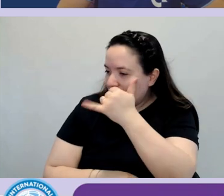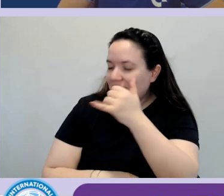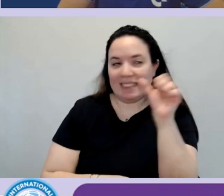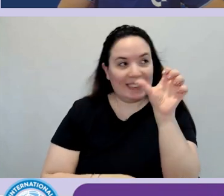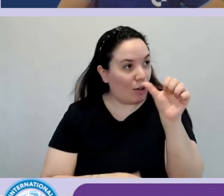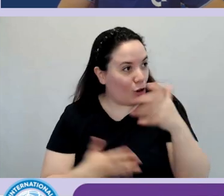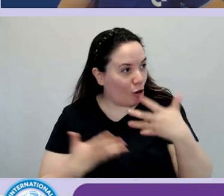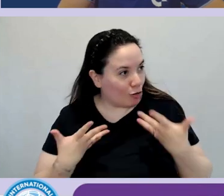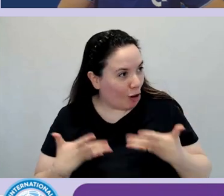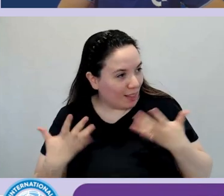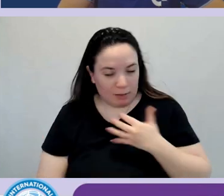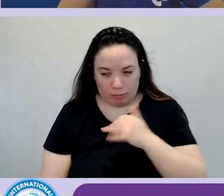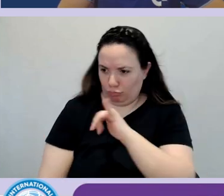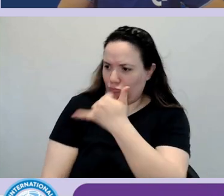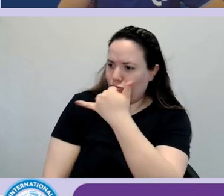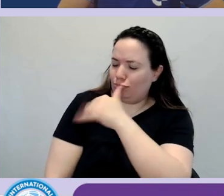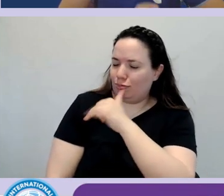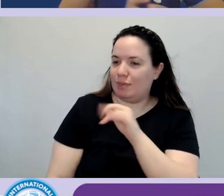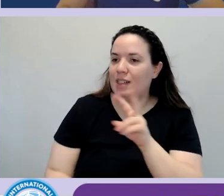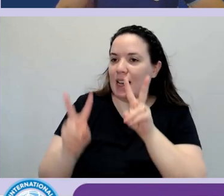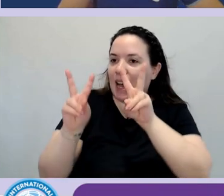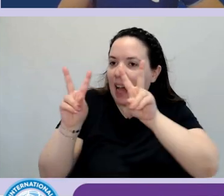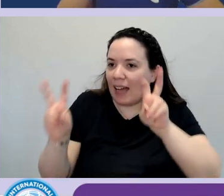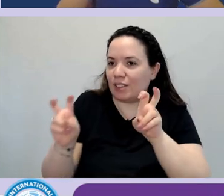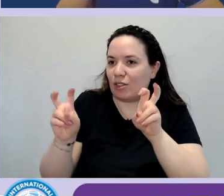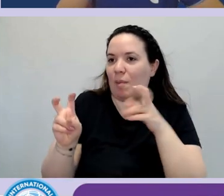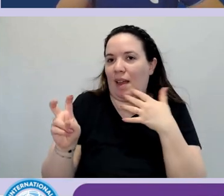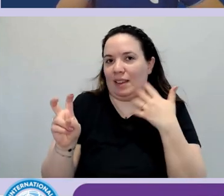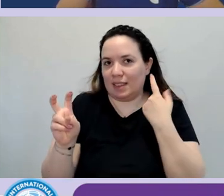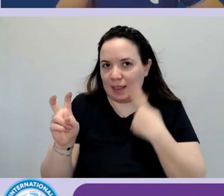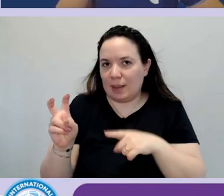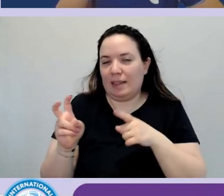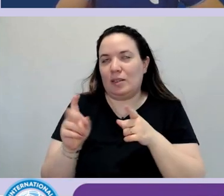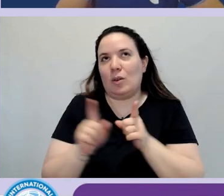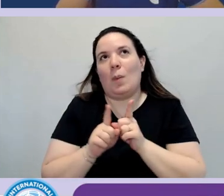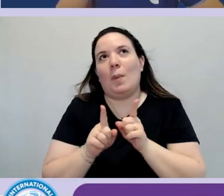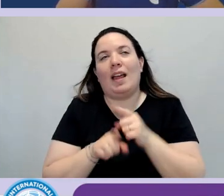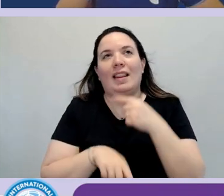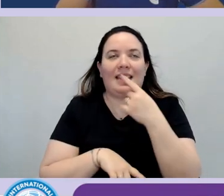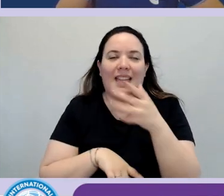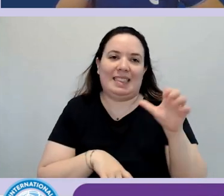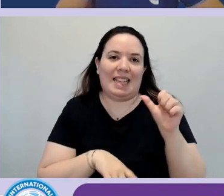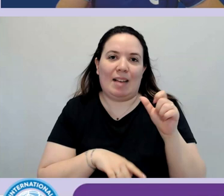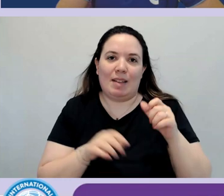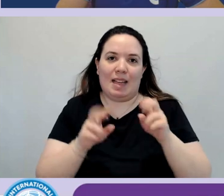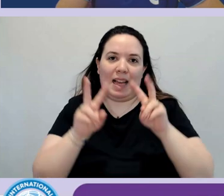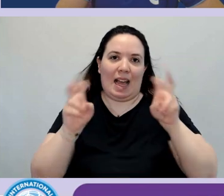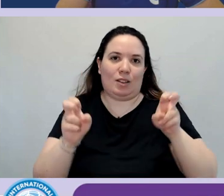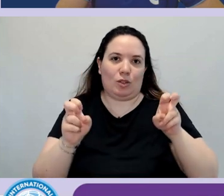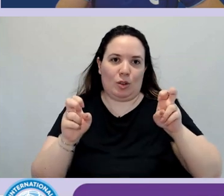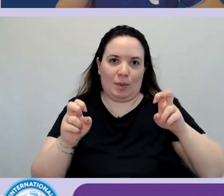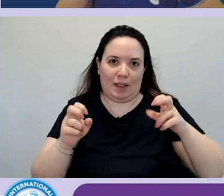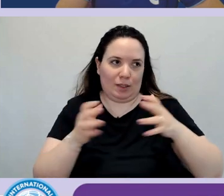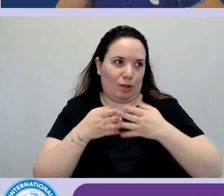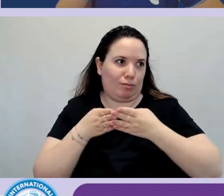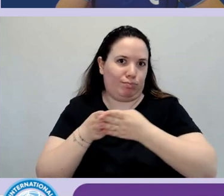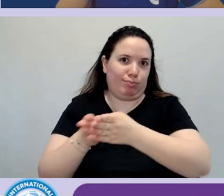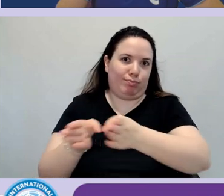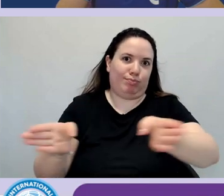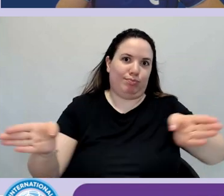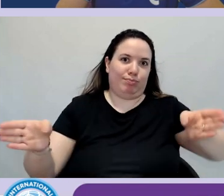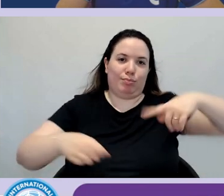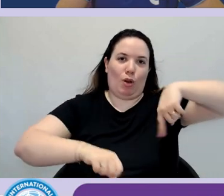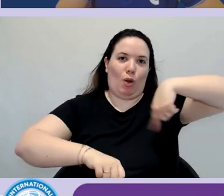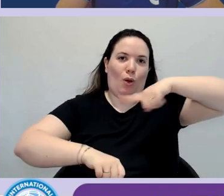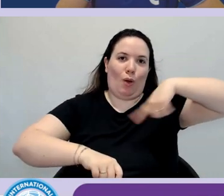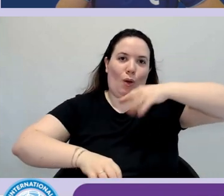anche temi molto dove c'è spazio per come come diceva sabato l'argomento può essere estremamente vasta